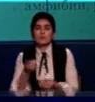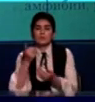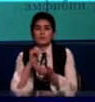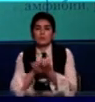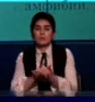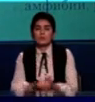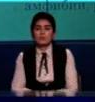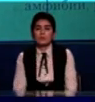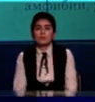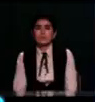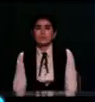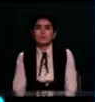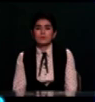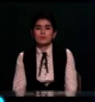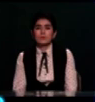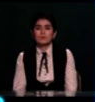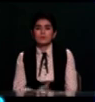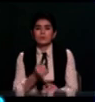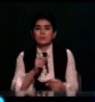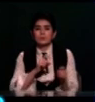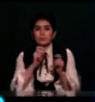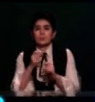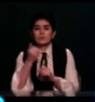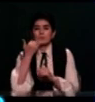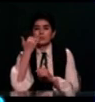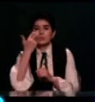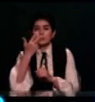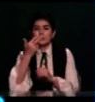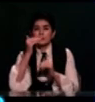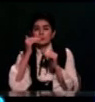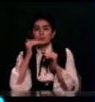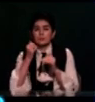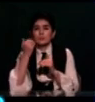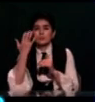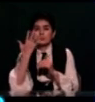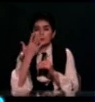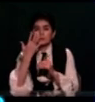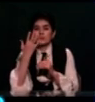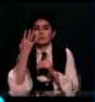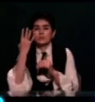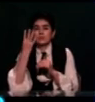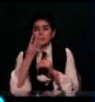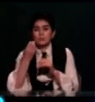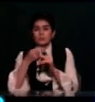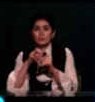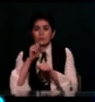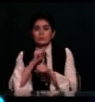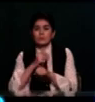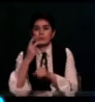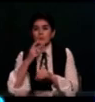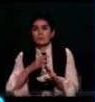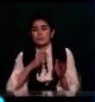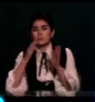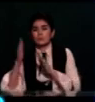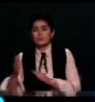с каждым этапом, но пройдем всего три этапа. Четвертый этап и пятый этап мы оставим на вторую